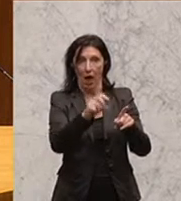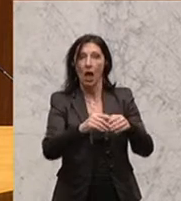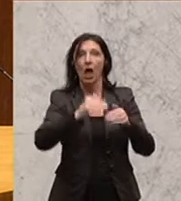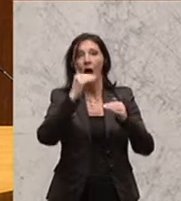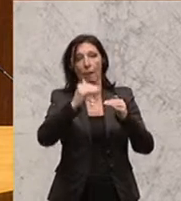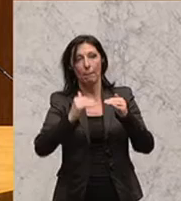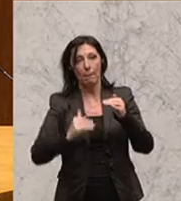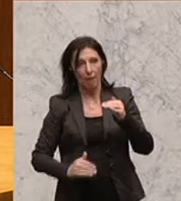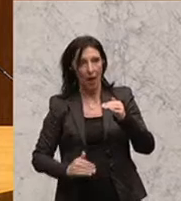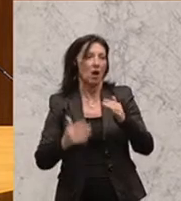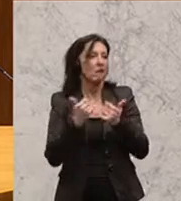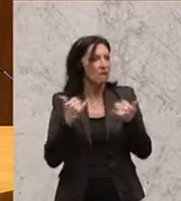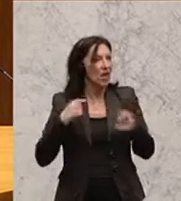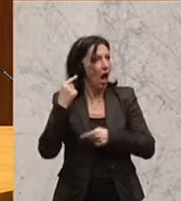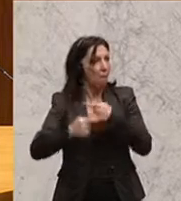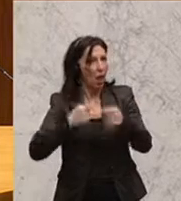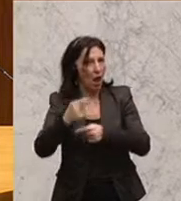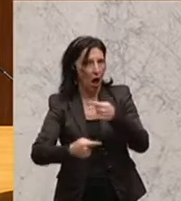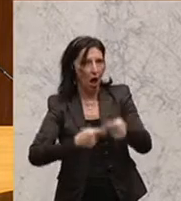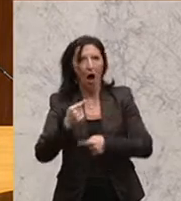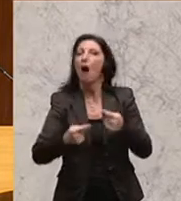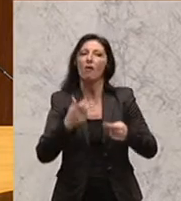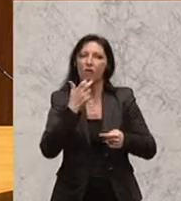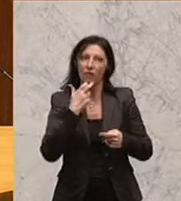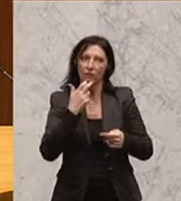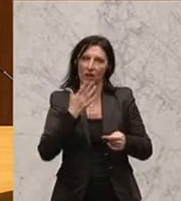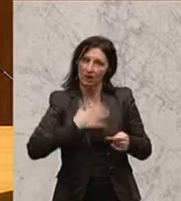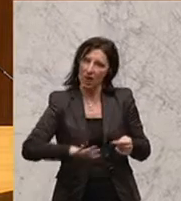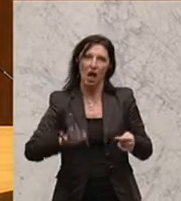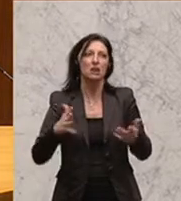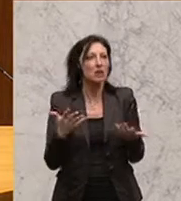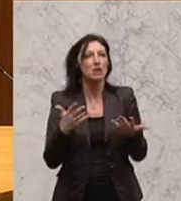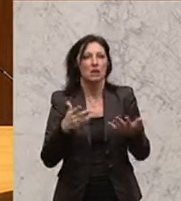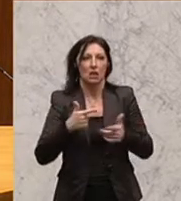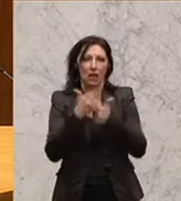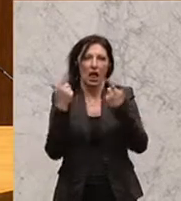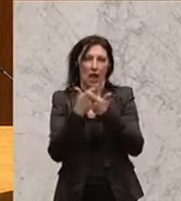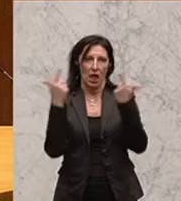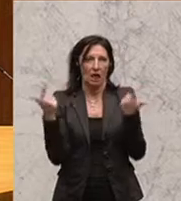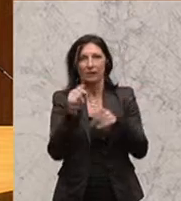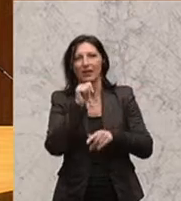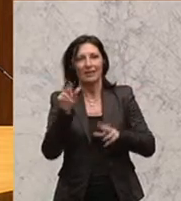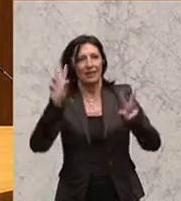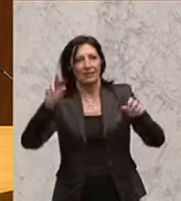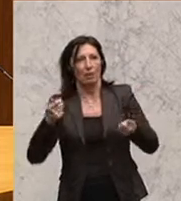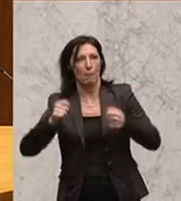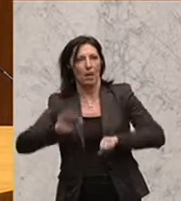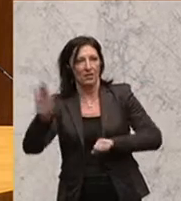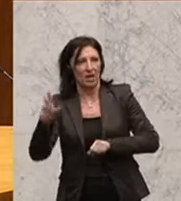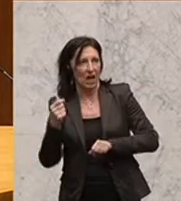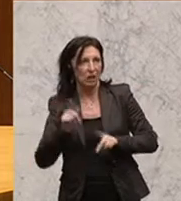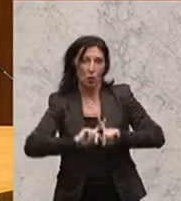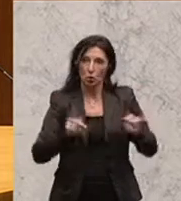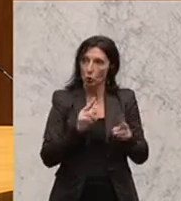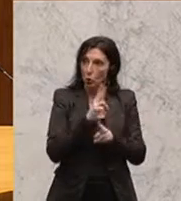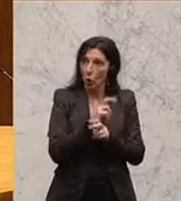nicht auseinanderreißen, sondern eine volle und umfassende Aufklärung dieser Geschichte. Es geht hier nicht um das Geld einer Bank, hier geht es um das Steuergeld